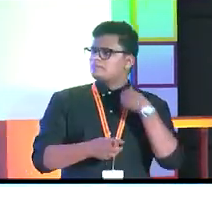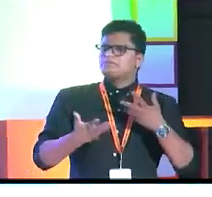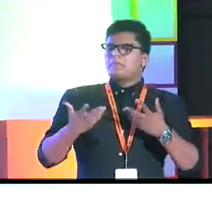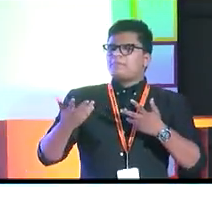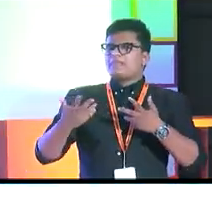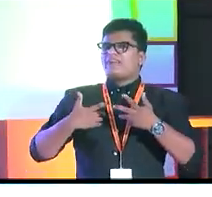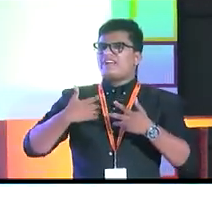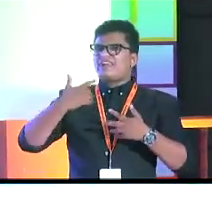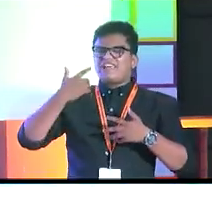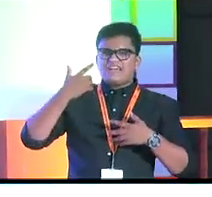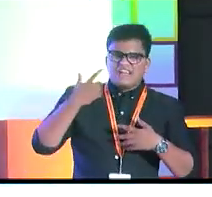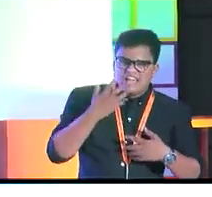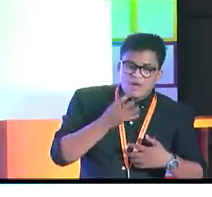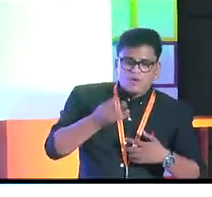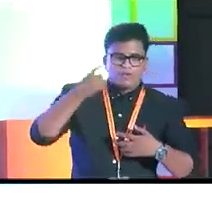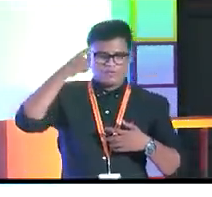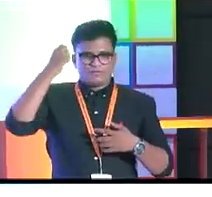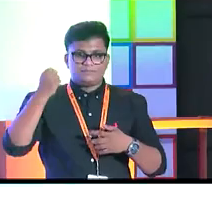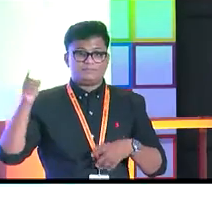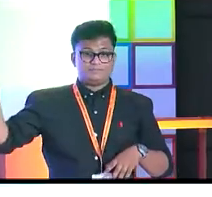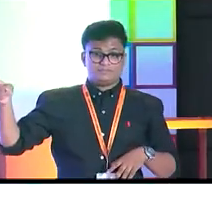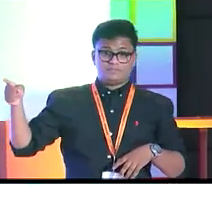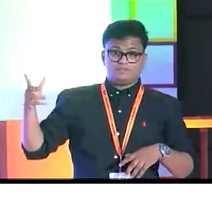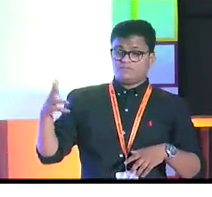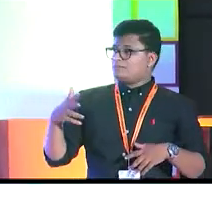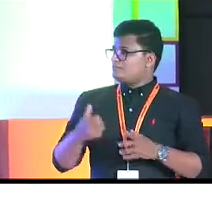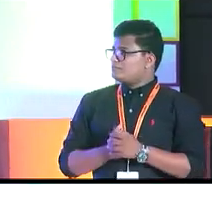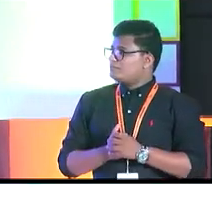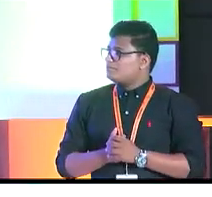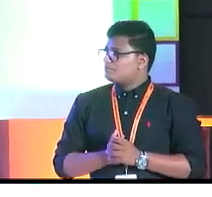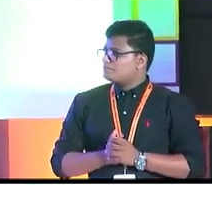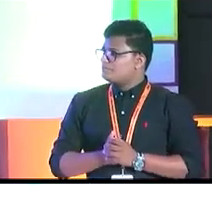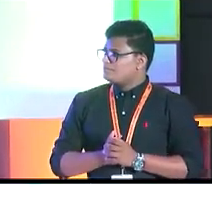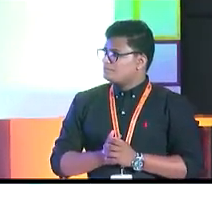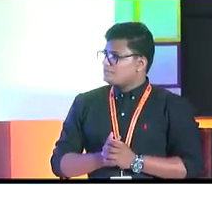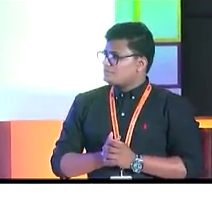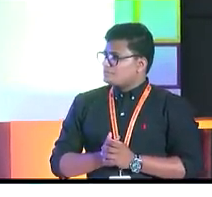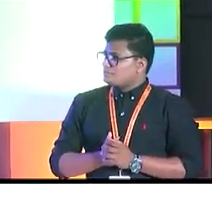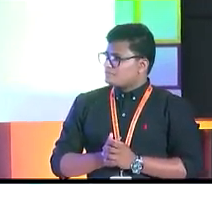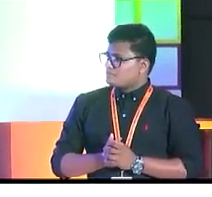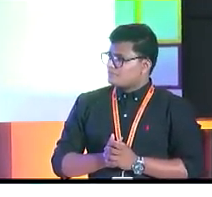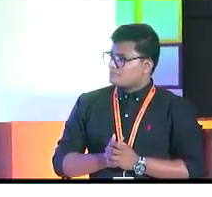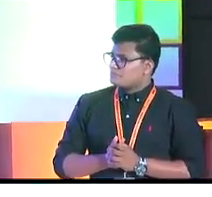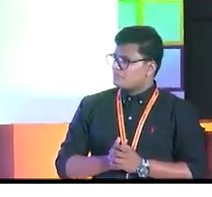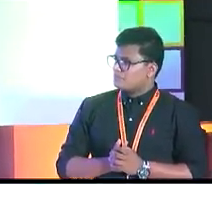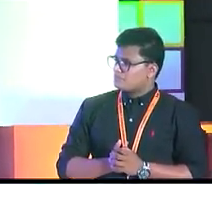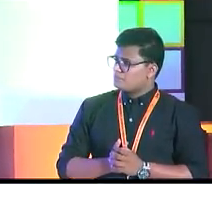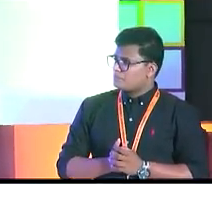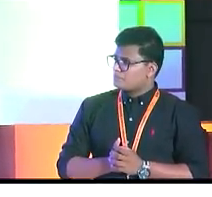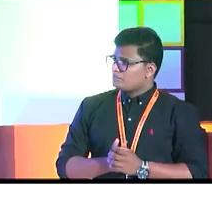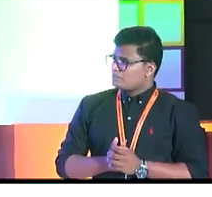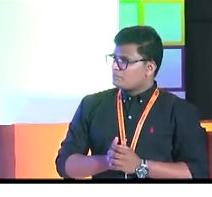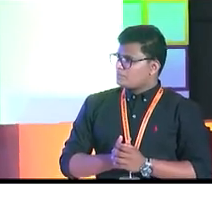है बट माई जिद इन दोज डेज यूज टू बी दैट आई हैव टू वॉच चित्रहार तो 3rd June 1987 वॉज वेडनेसडे एंड